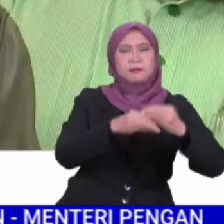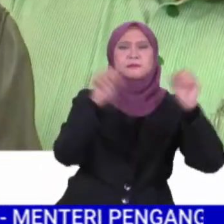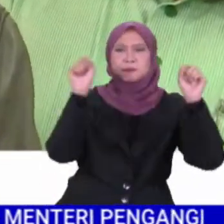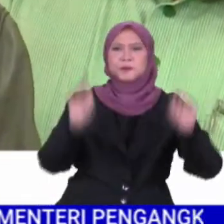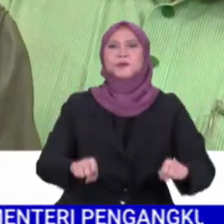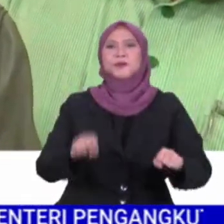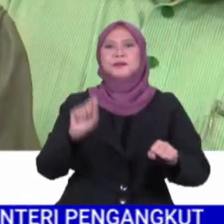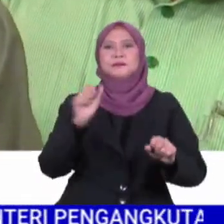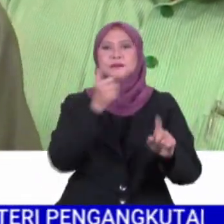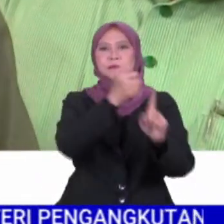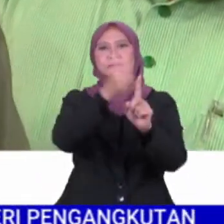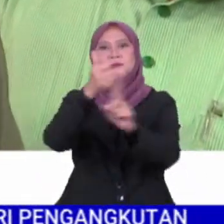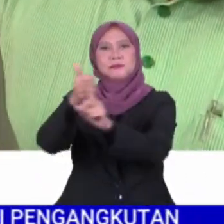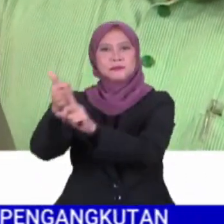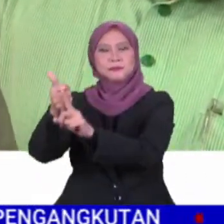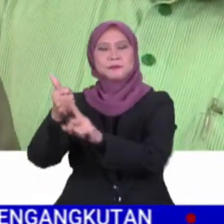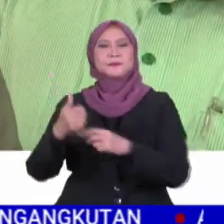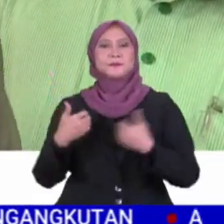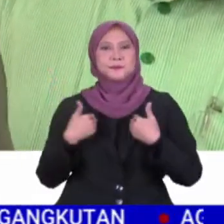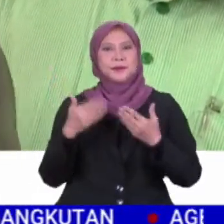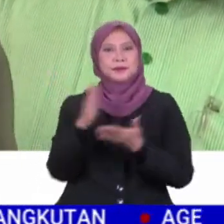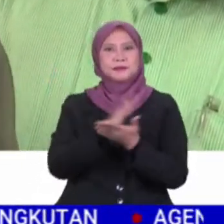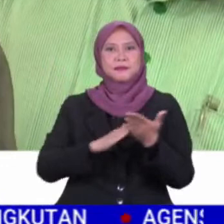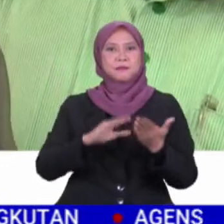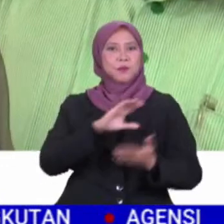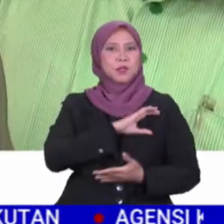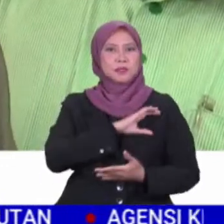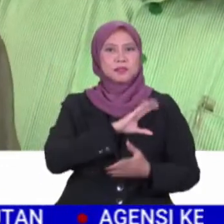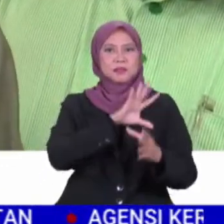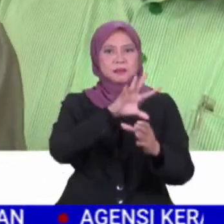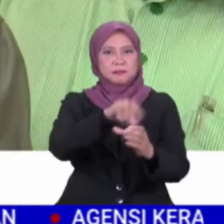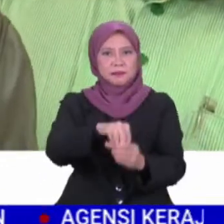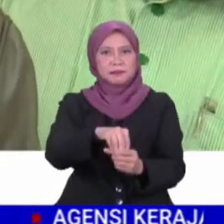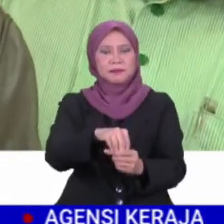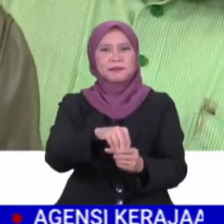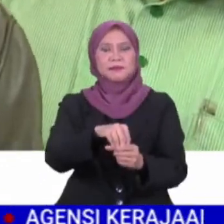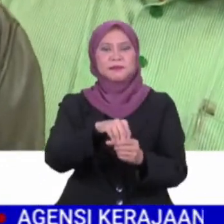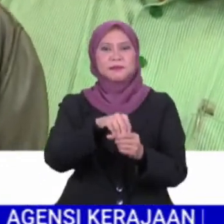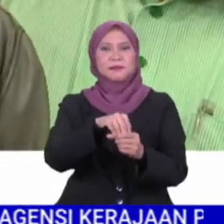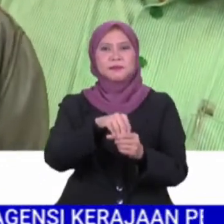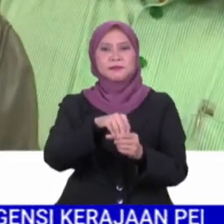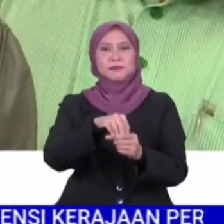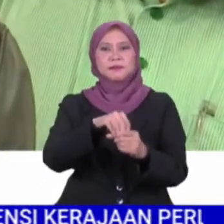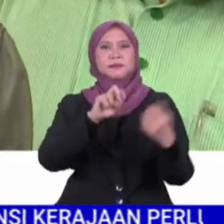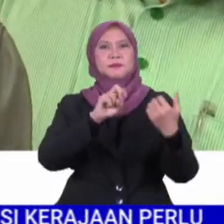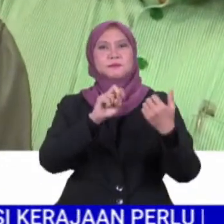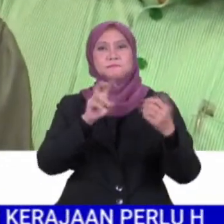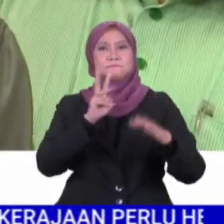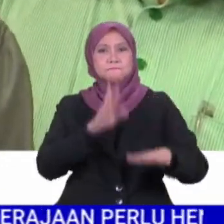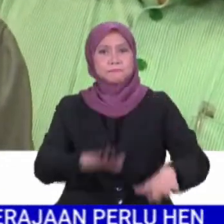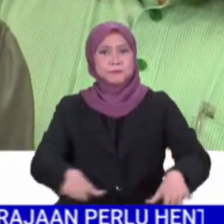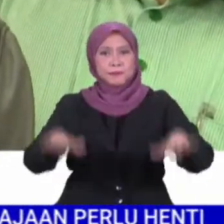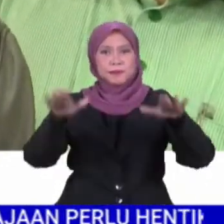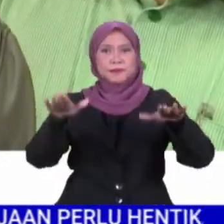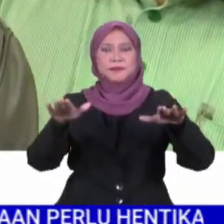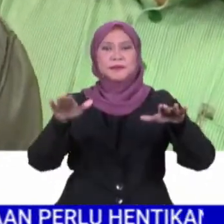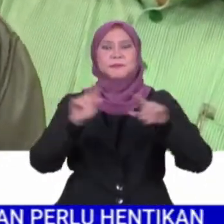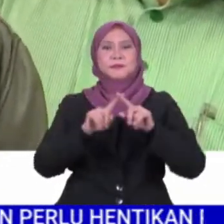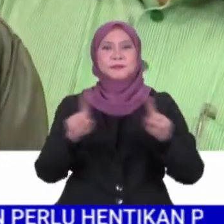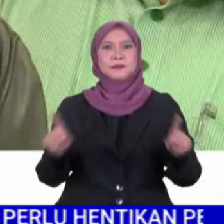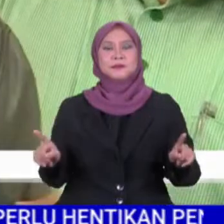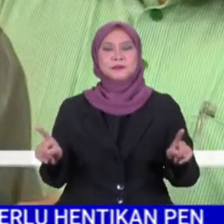dikerah Walaupun ada juga anggota polisi yang terlibat dengan masalah banjir tapi itu